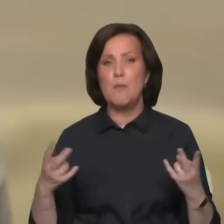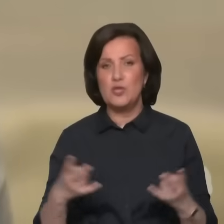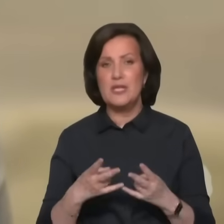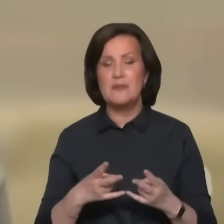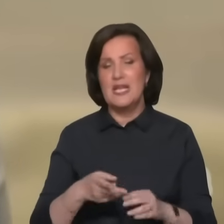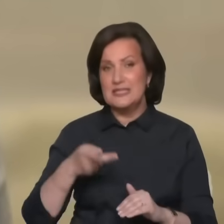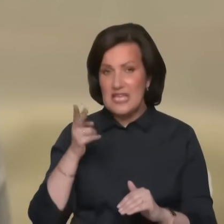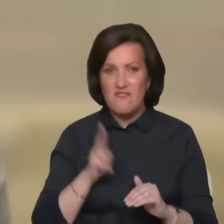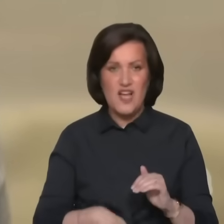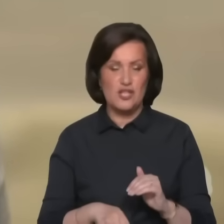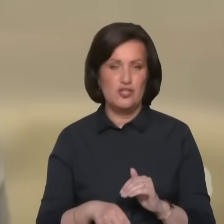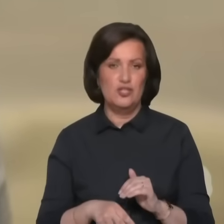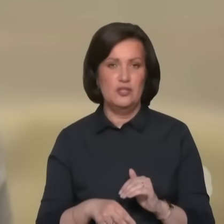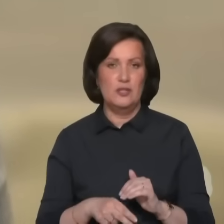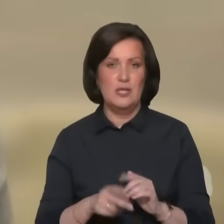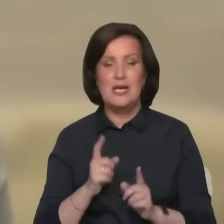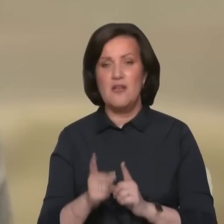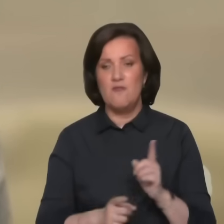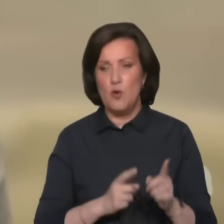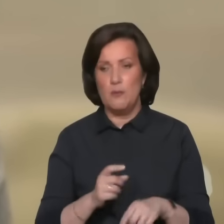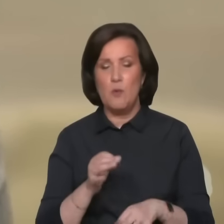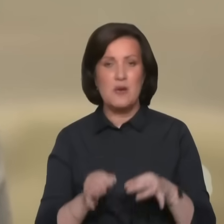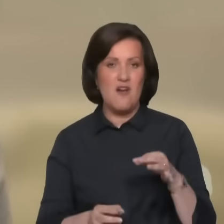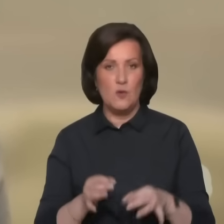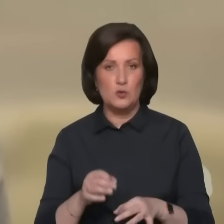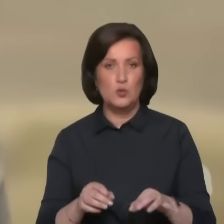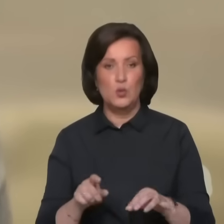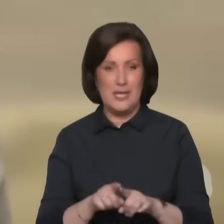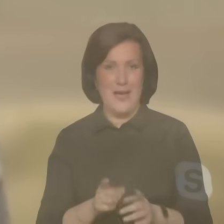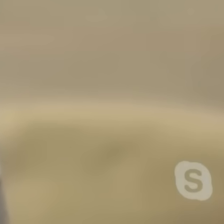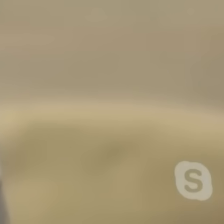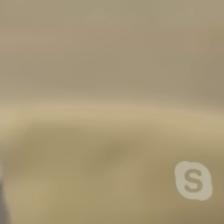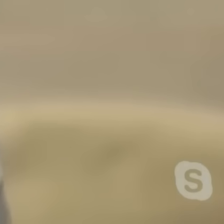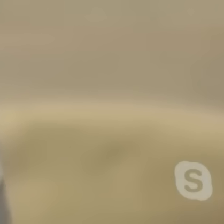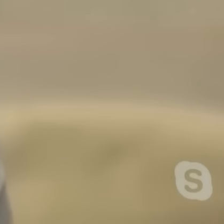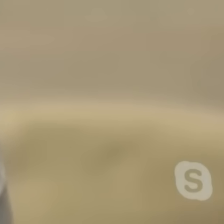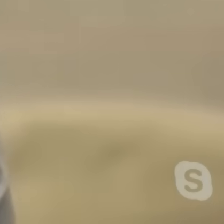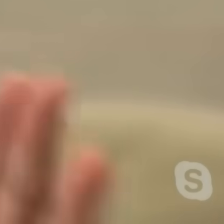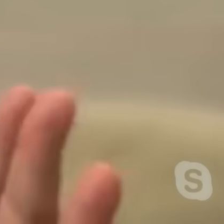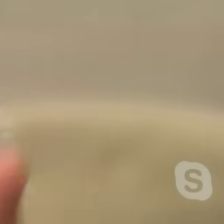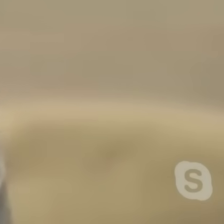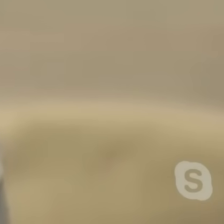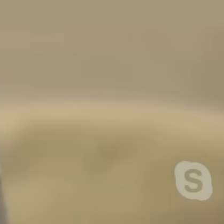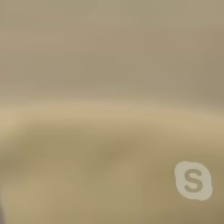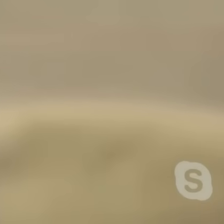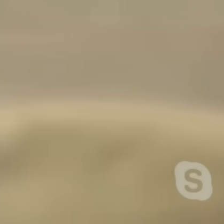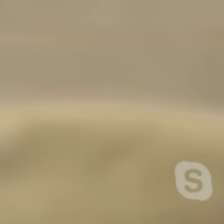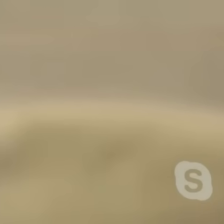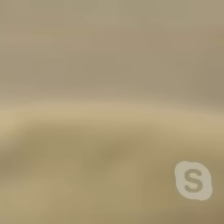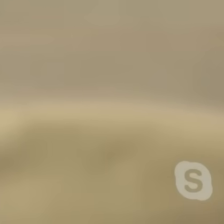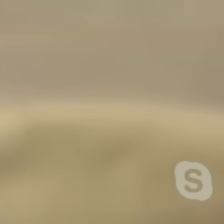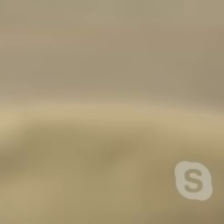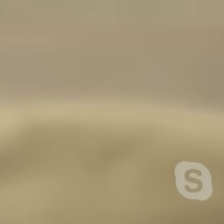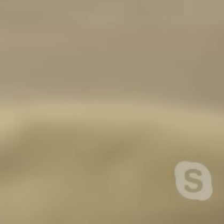потрібно завершити реформу правосуддя як концепції, ну, тобто реформу справедливості. Я просто ширше говорю, тому що це